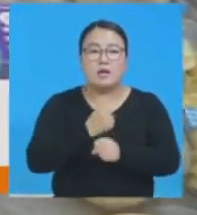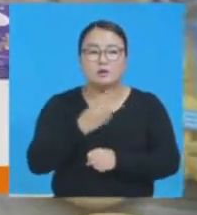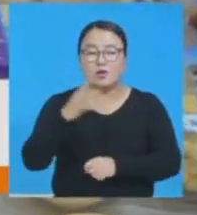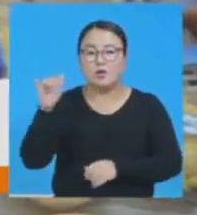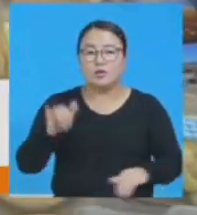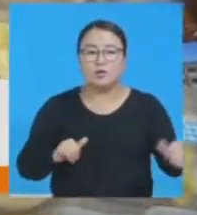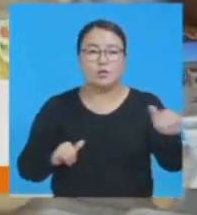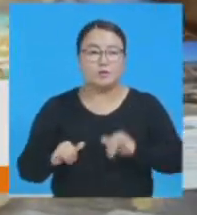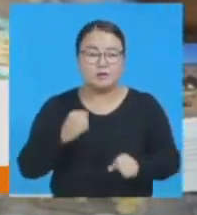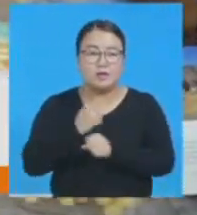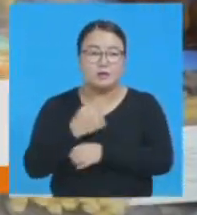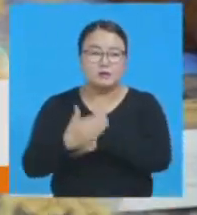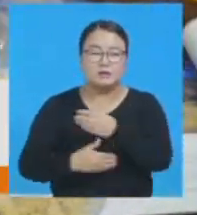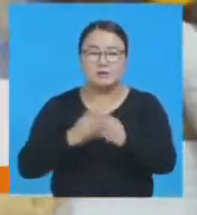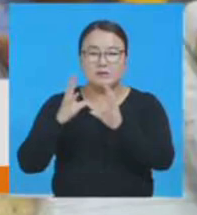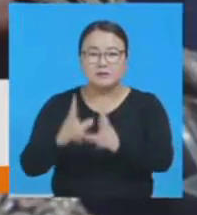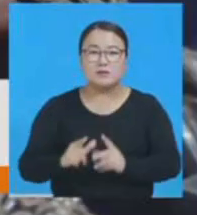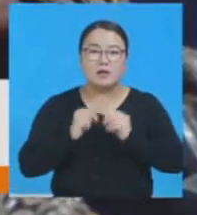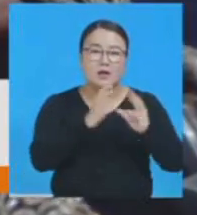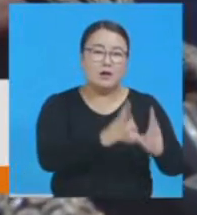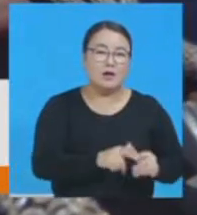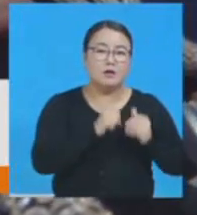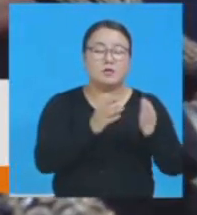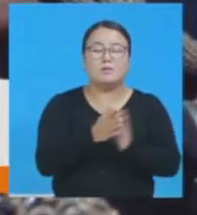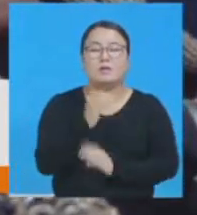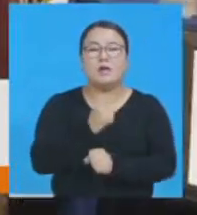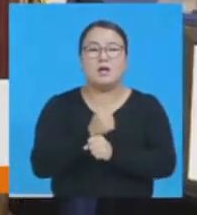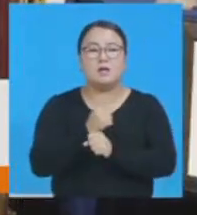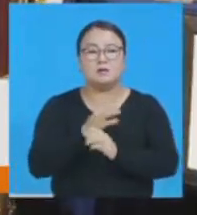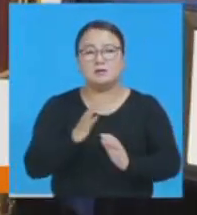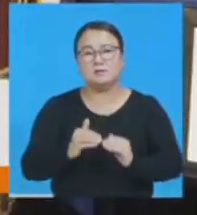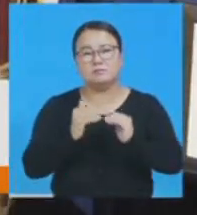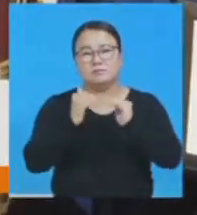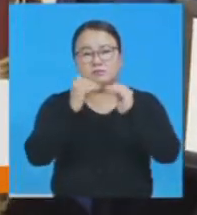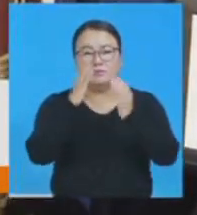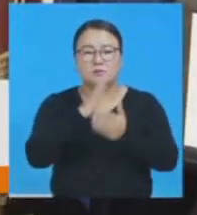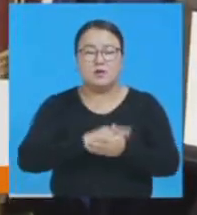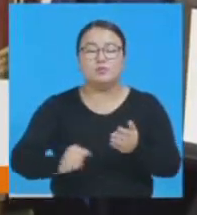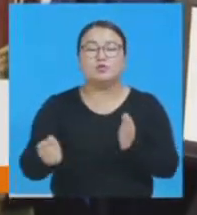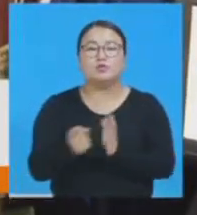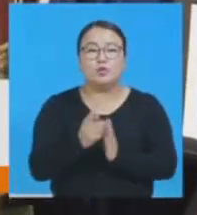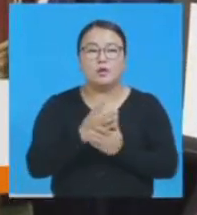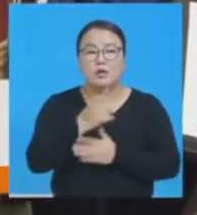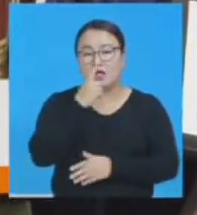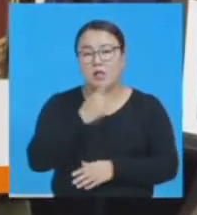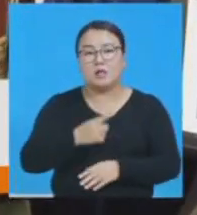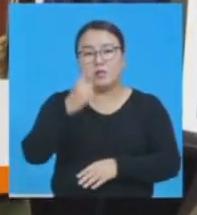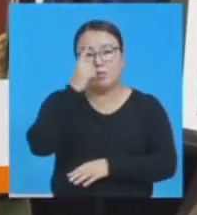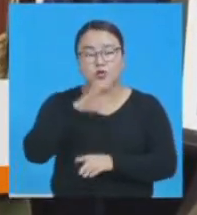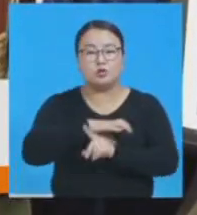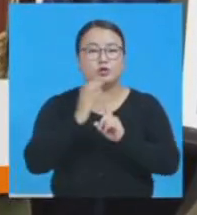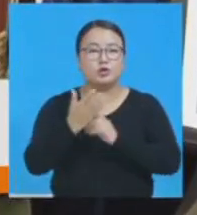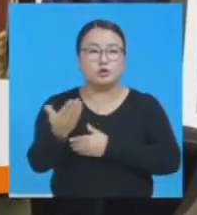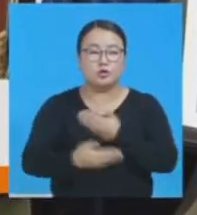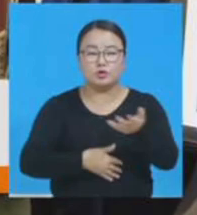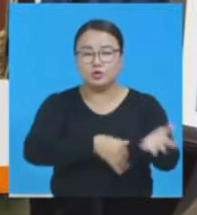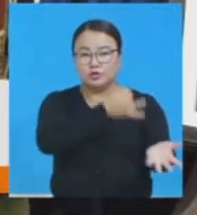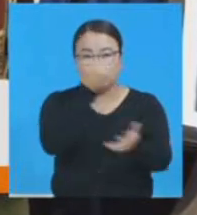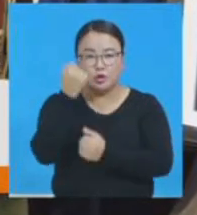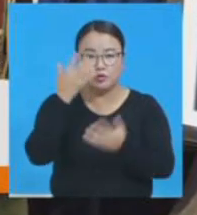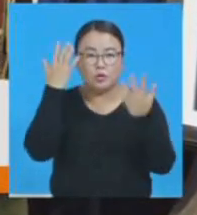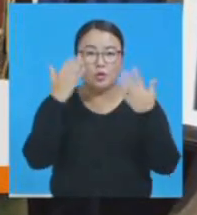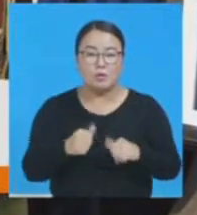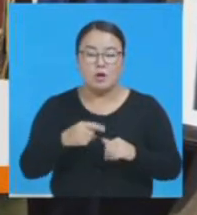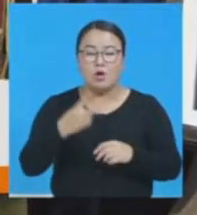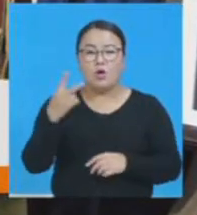ажиллагааны механизмыг шинжлэх болон хамтын ажиллагааны төвшинг дээшлүүлэхэд үр дүнтэй юм байна. Хятад Монголын соёлын солилцооны 7 өдрийг зохион байгуулснаар 2